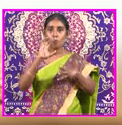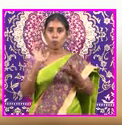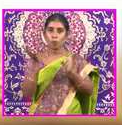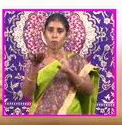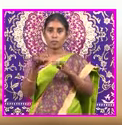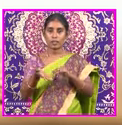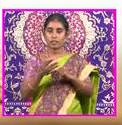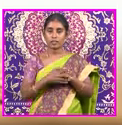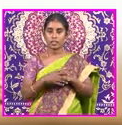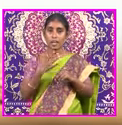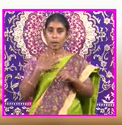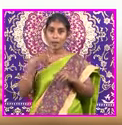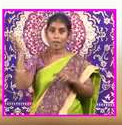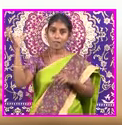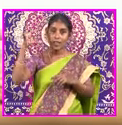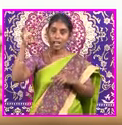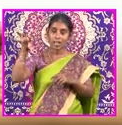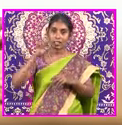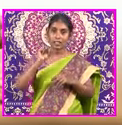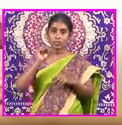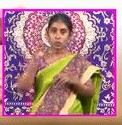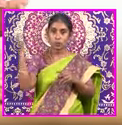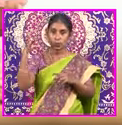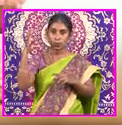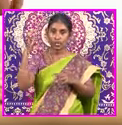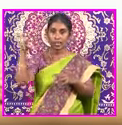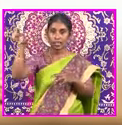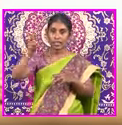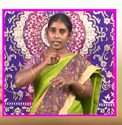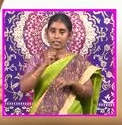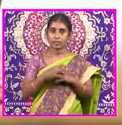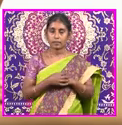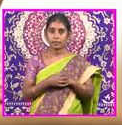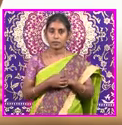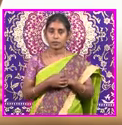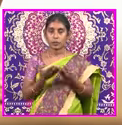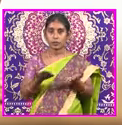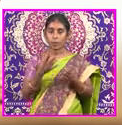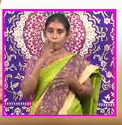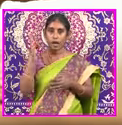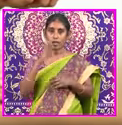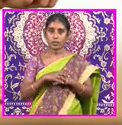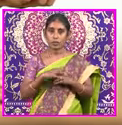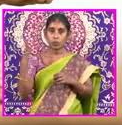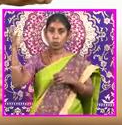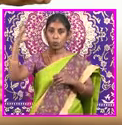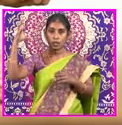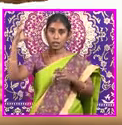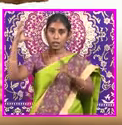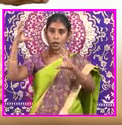கிட்டமிருந்து தான் கிடைக்கிறது. உதாரணத்துக்கு பாருங்கள், சூரியன் இந்த பகுதியில் இருக்குது, பூமி இந்த பகுதியில் இருக்குது, இவை